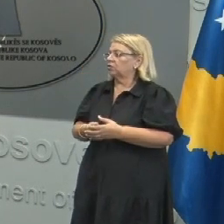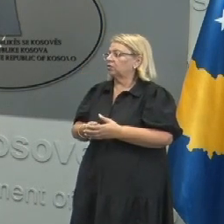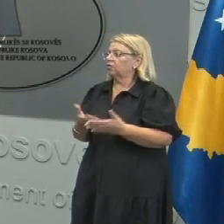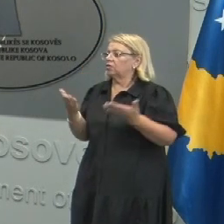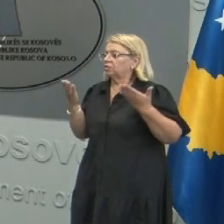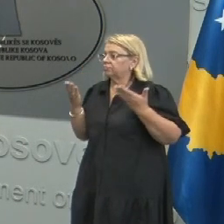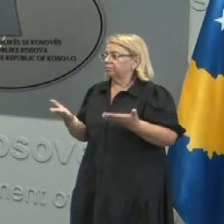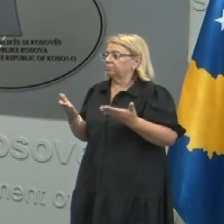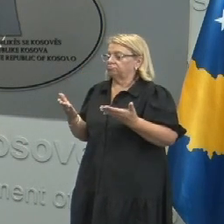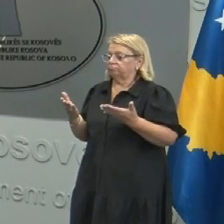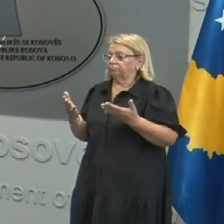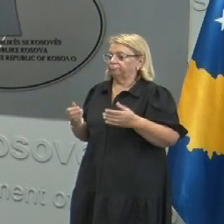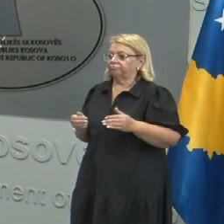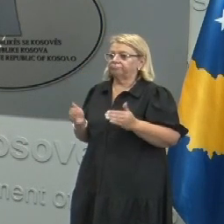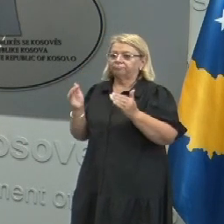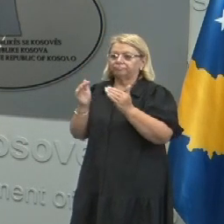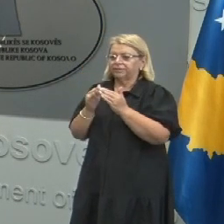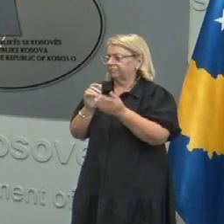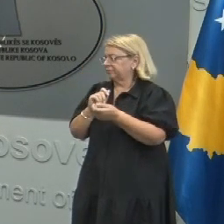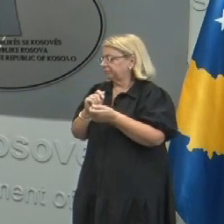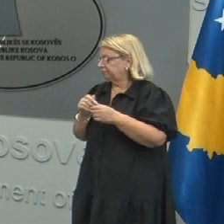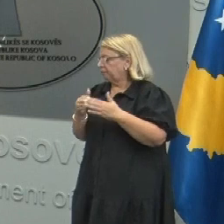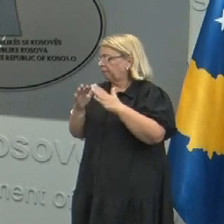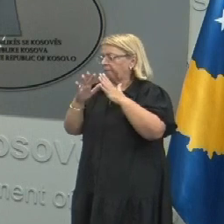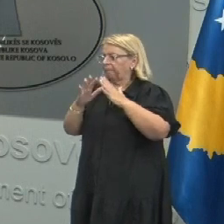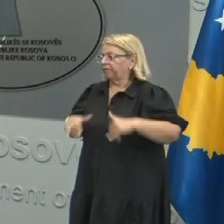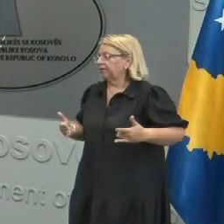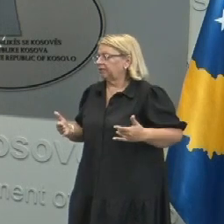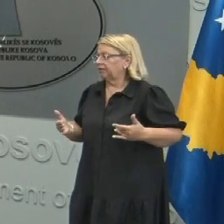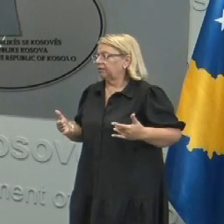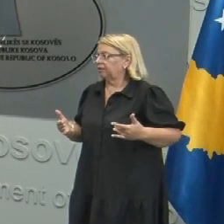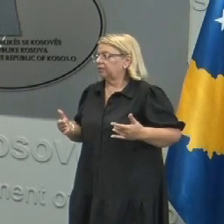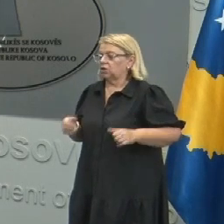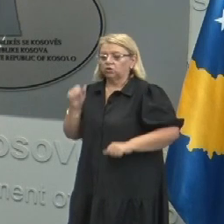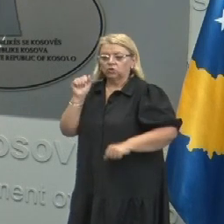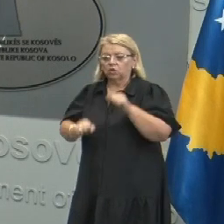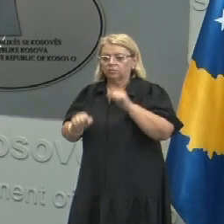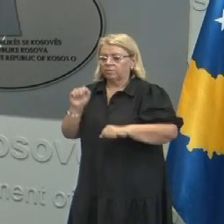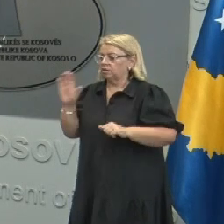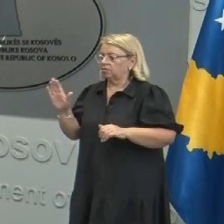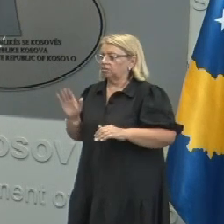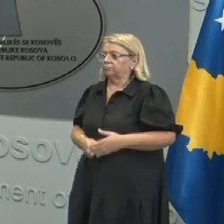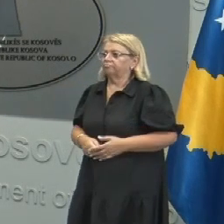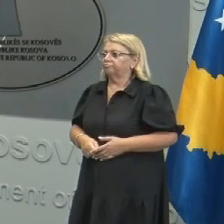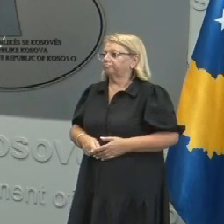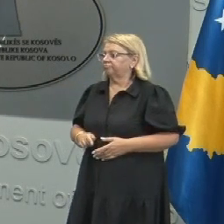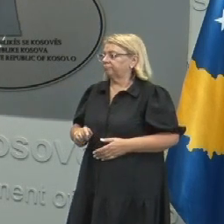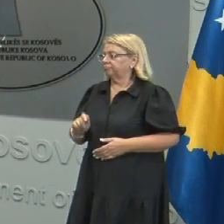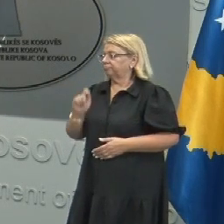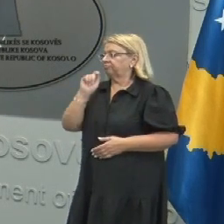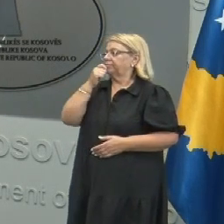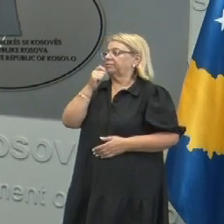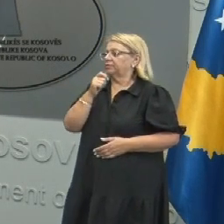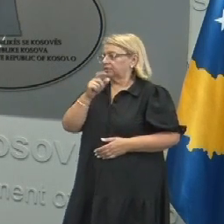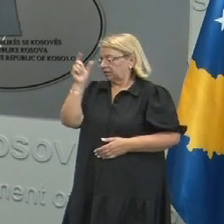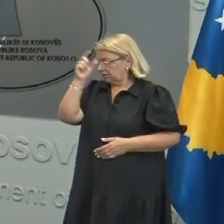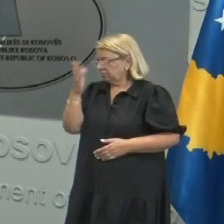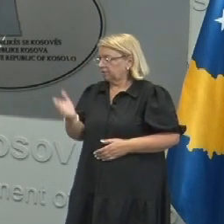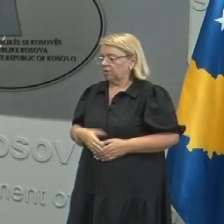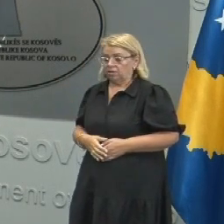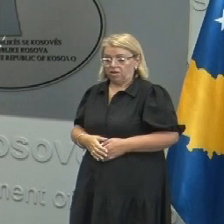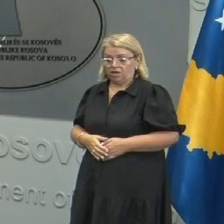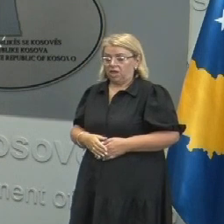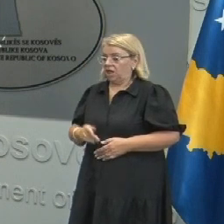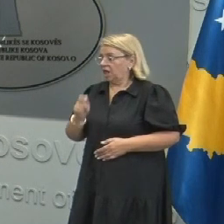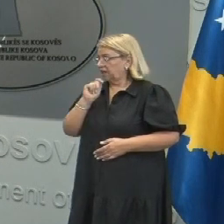apo ajo zotimi ju që të mos pronuncoj po për media, për të pala serbë u pronuncu qysh pas takimit. Ne u